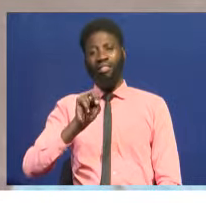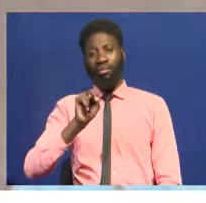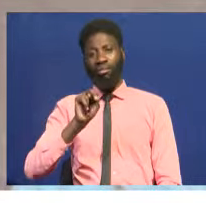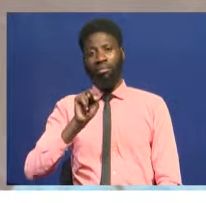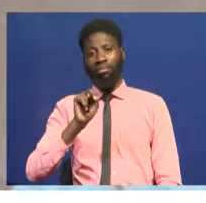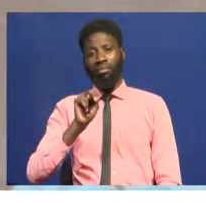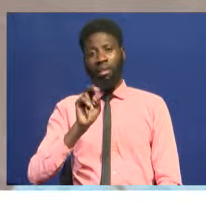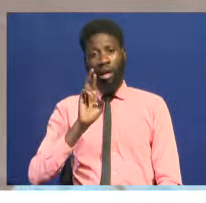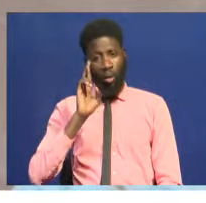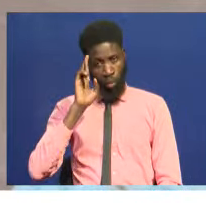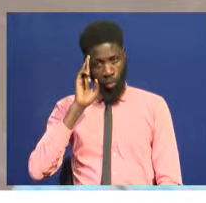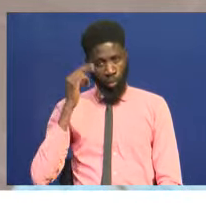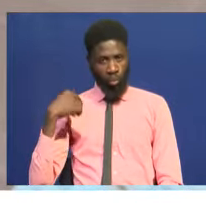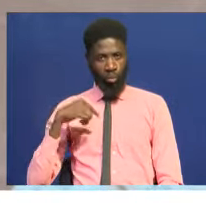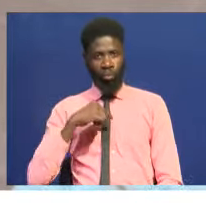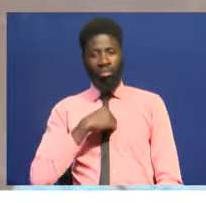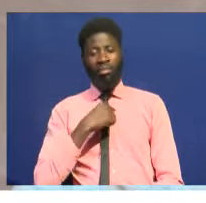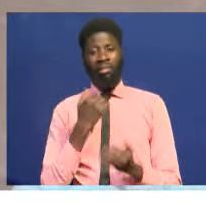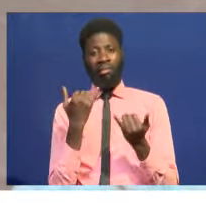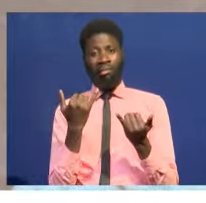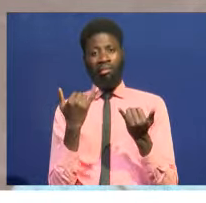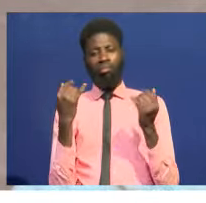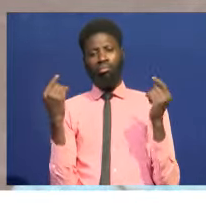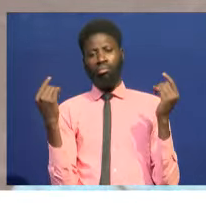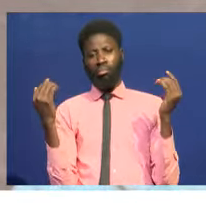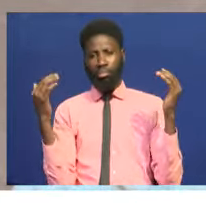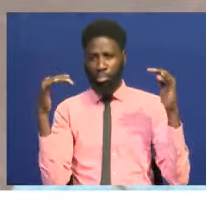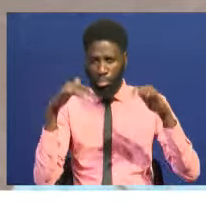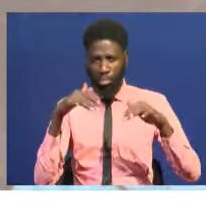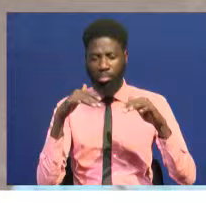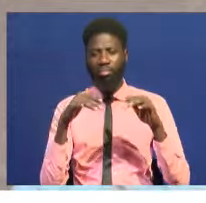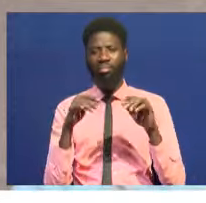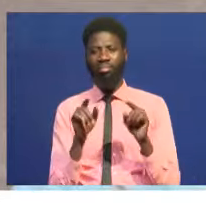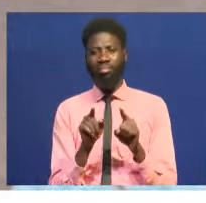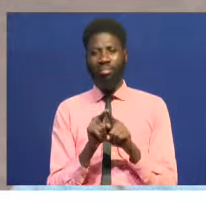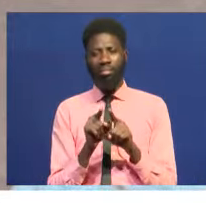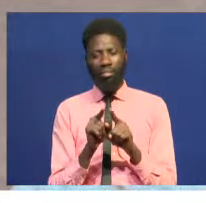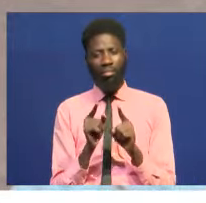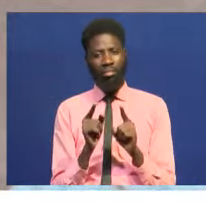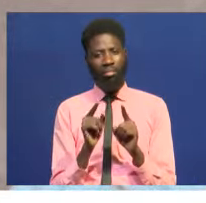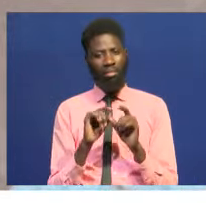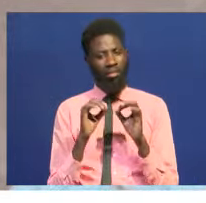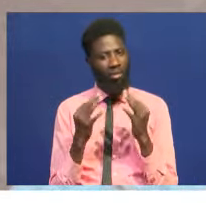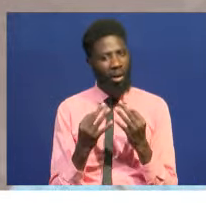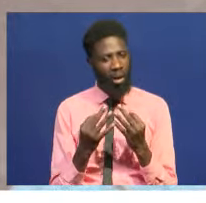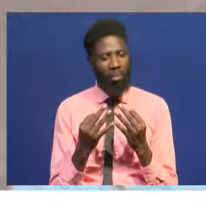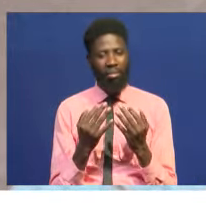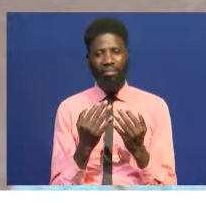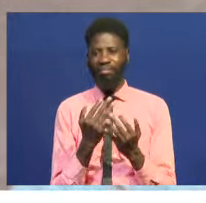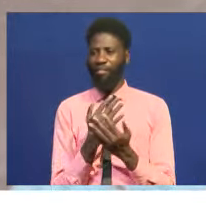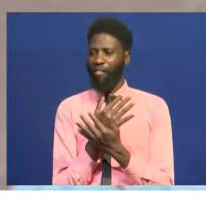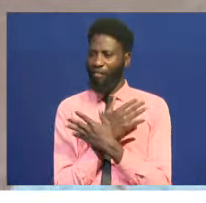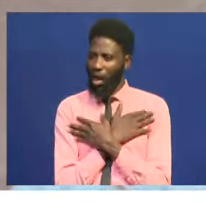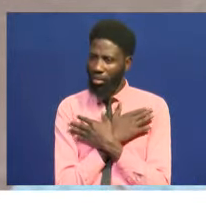we've come here as friends, as family, as